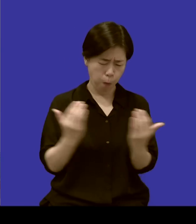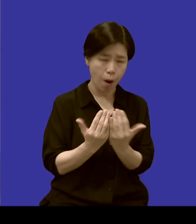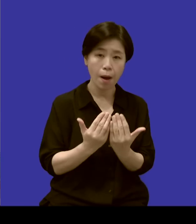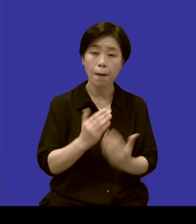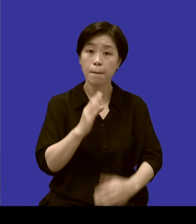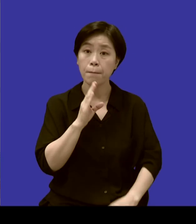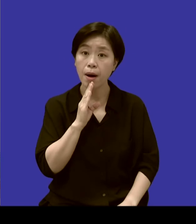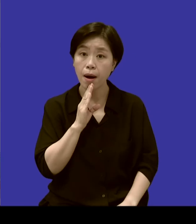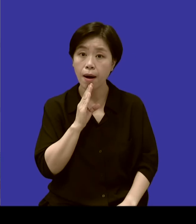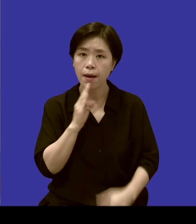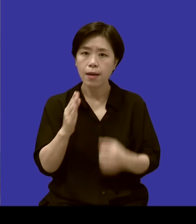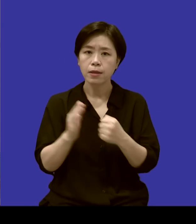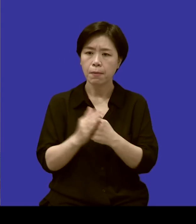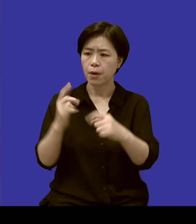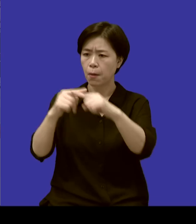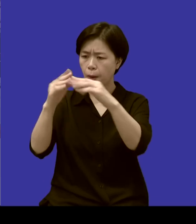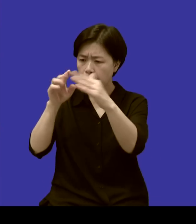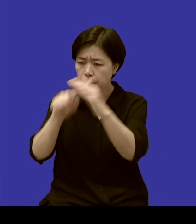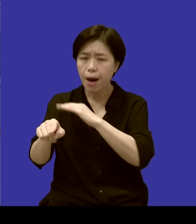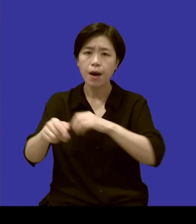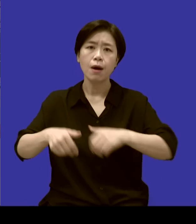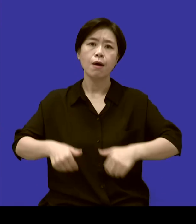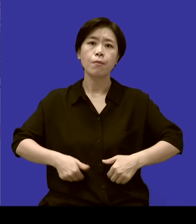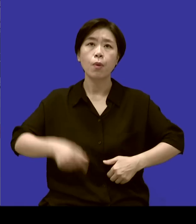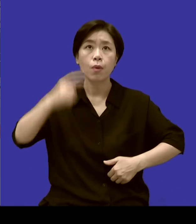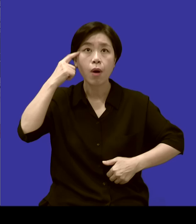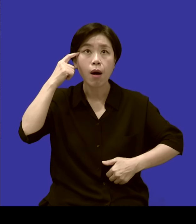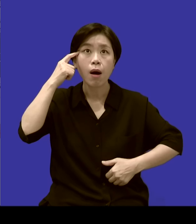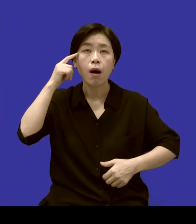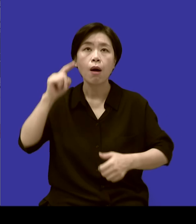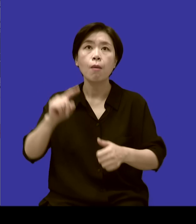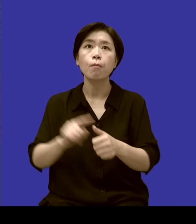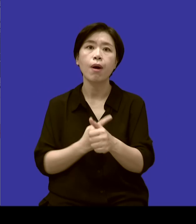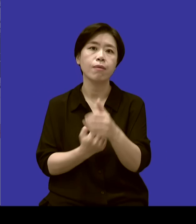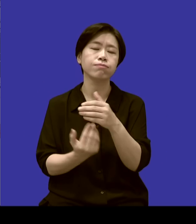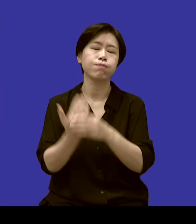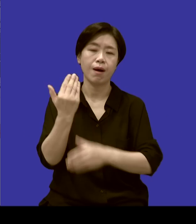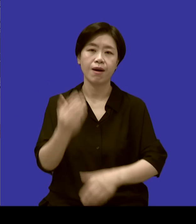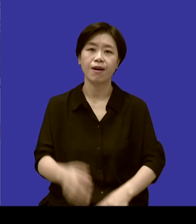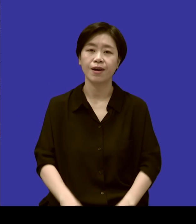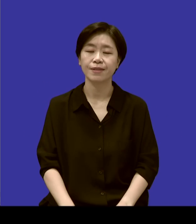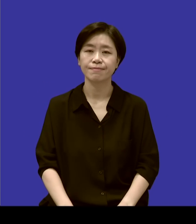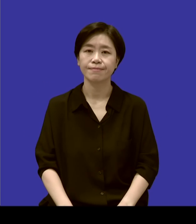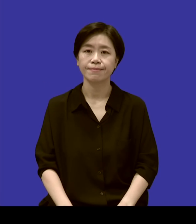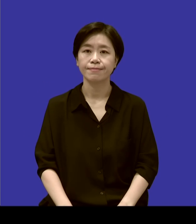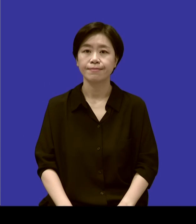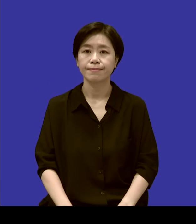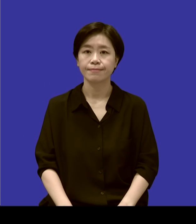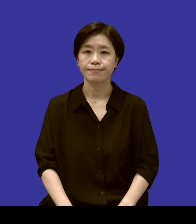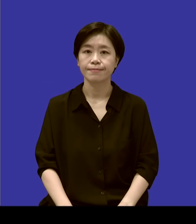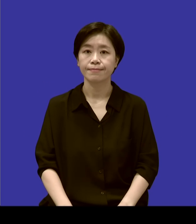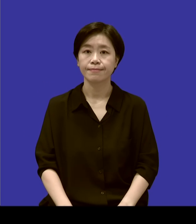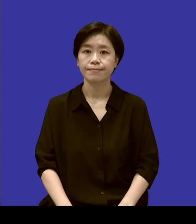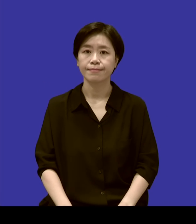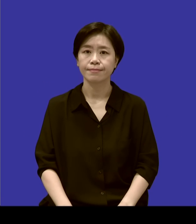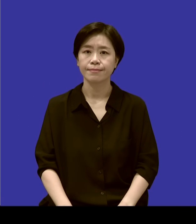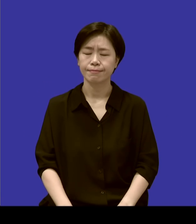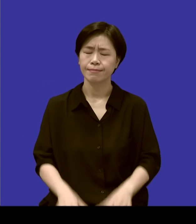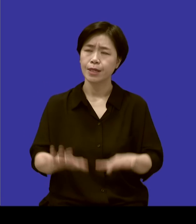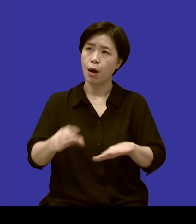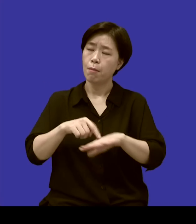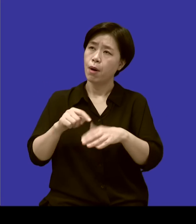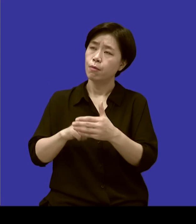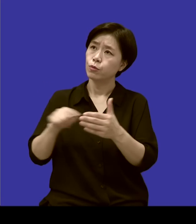뒤집어 쓰고 동네 교회라도 가야 되겠다 이런 생각을 딱 먹고 갔어요. 예. 근데 그런 마음을 주신 것도 내가